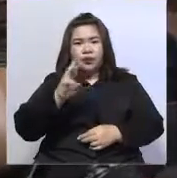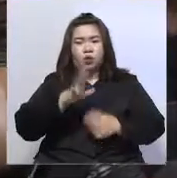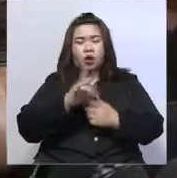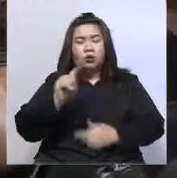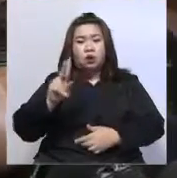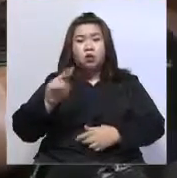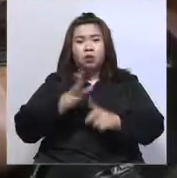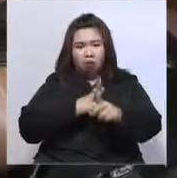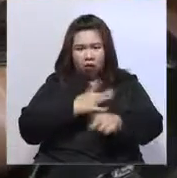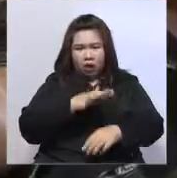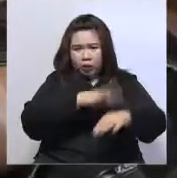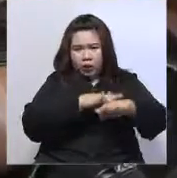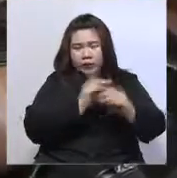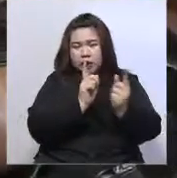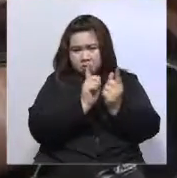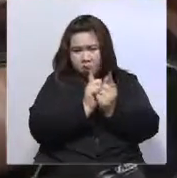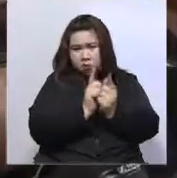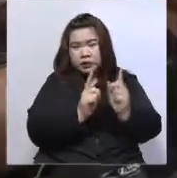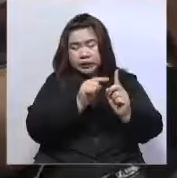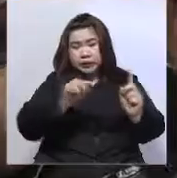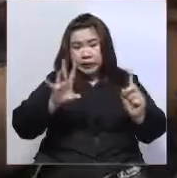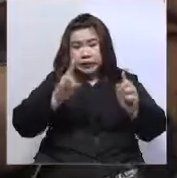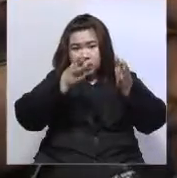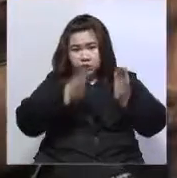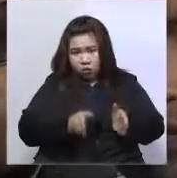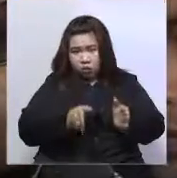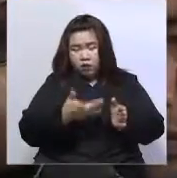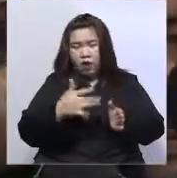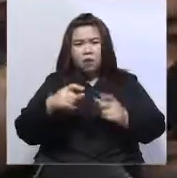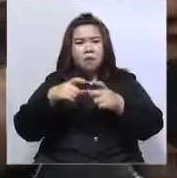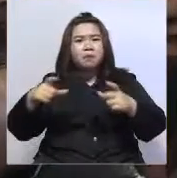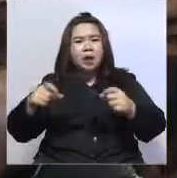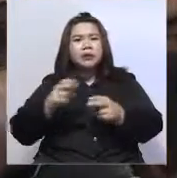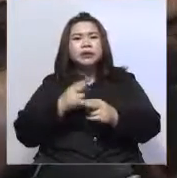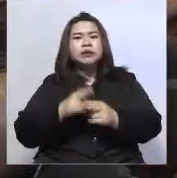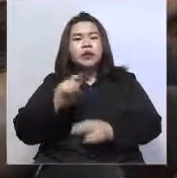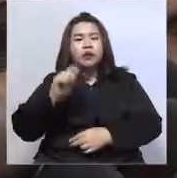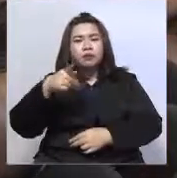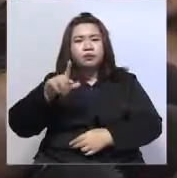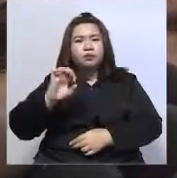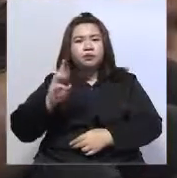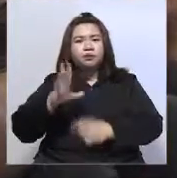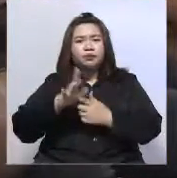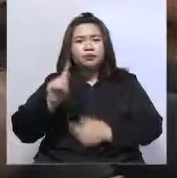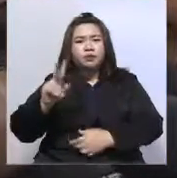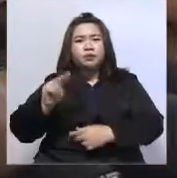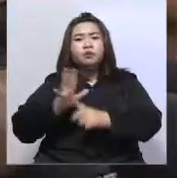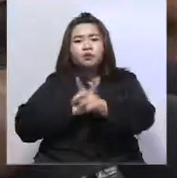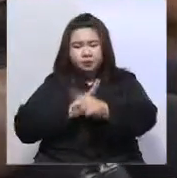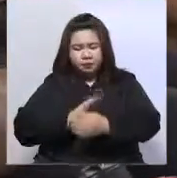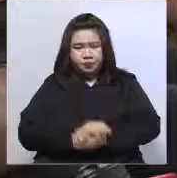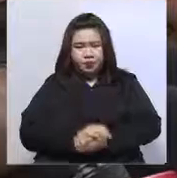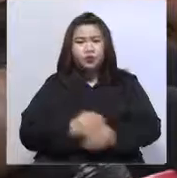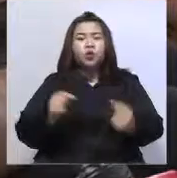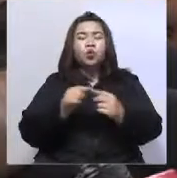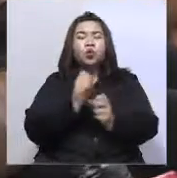ล้วก็ให้มาพบ1ใน7คนนั้นนะครับคนนี้ที่เจอนามบัตรก็คือนายอภิวัฒน์นะครับซึ่งเป็นก